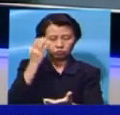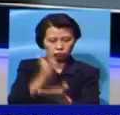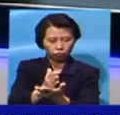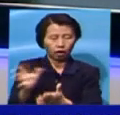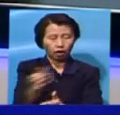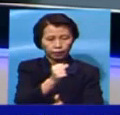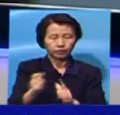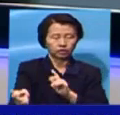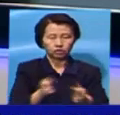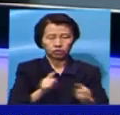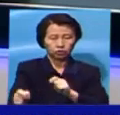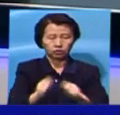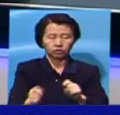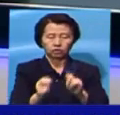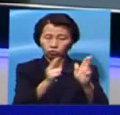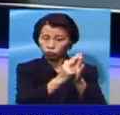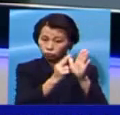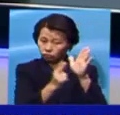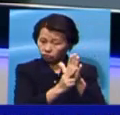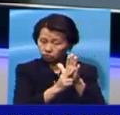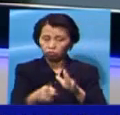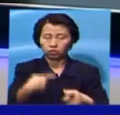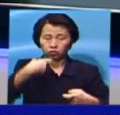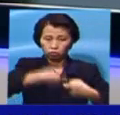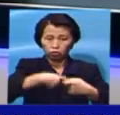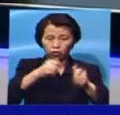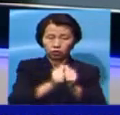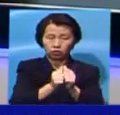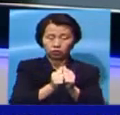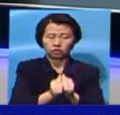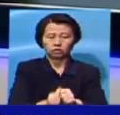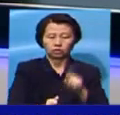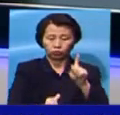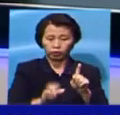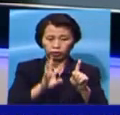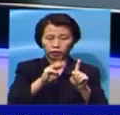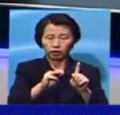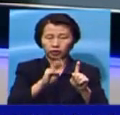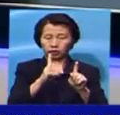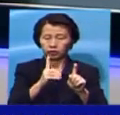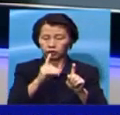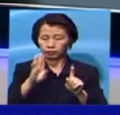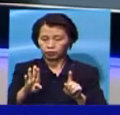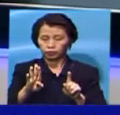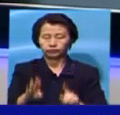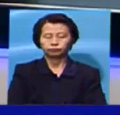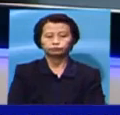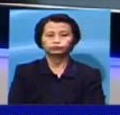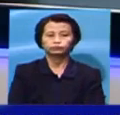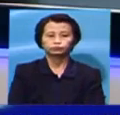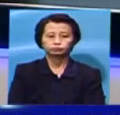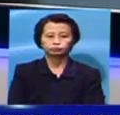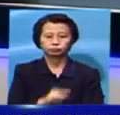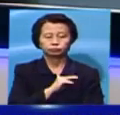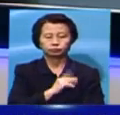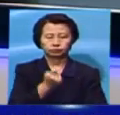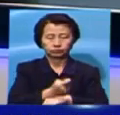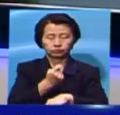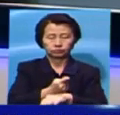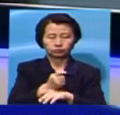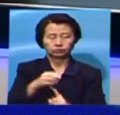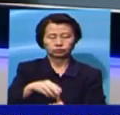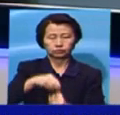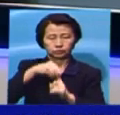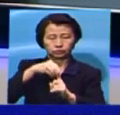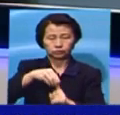undang-undang terhadap pihak yang dikaitkan dengan kes Malaysia development berhad ymdb tegas menteri dengan tugas-tugas khas Datuk Seri